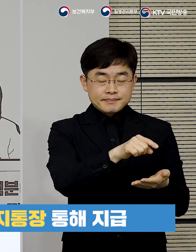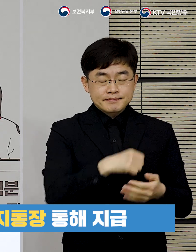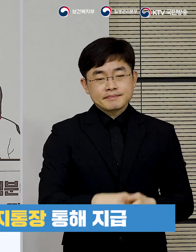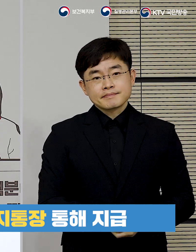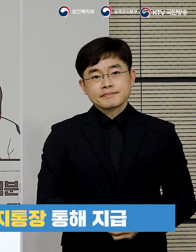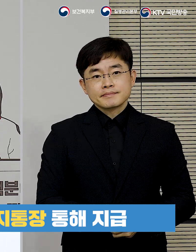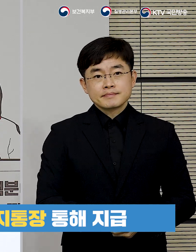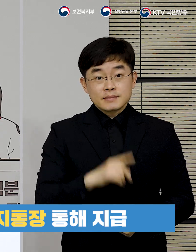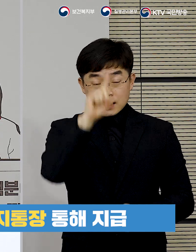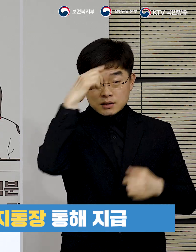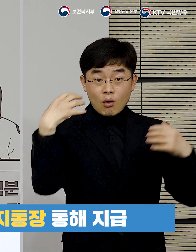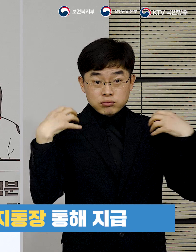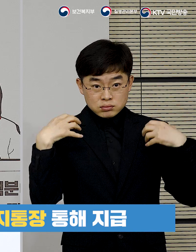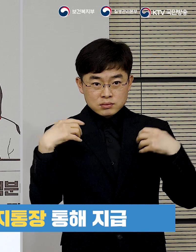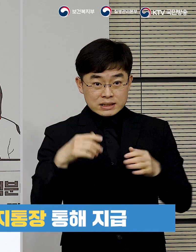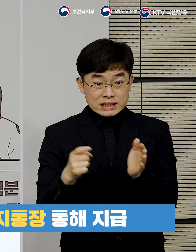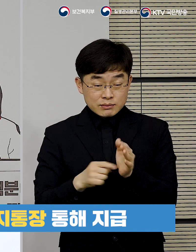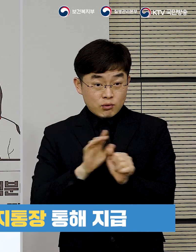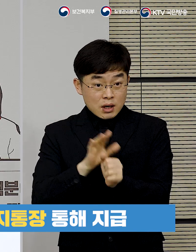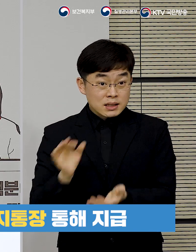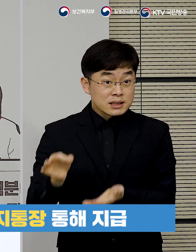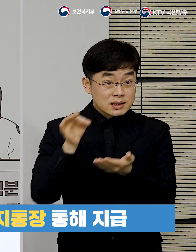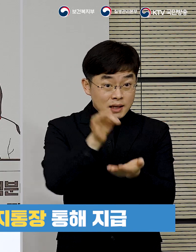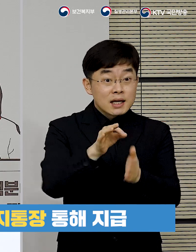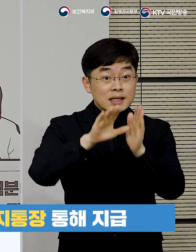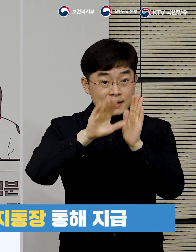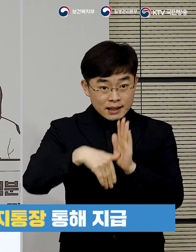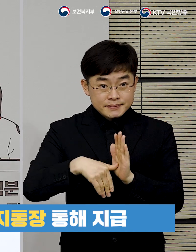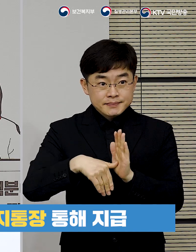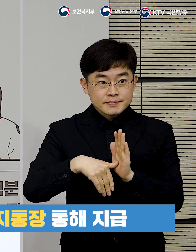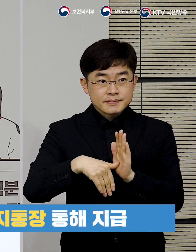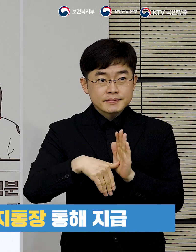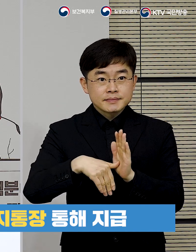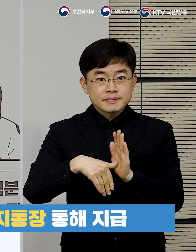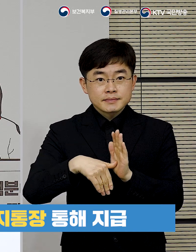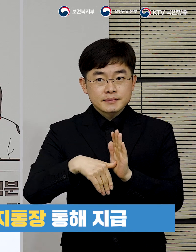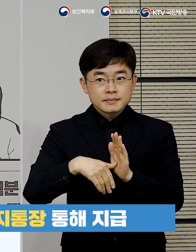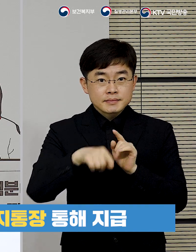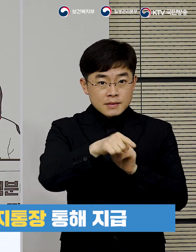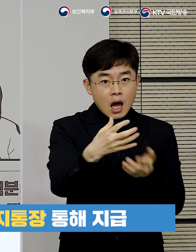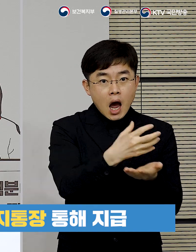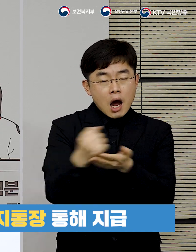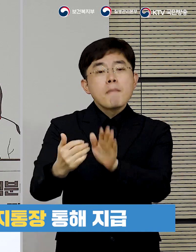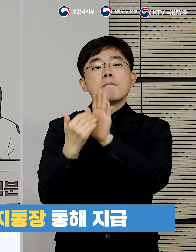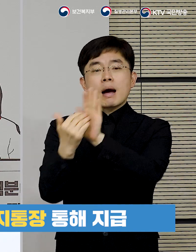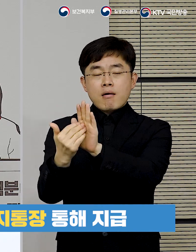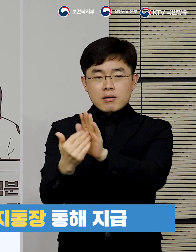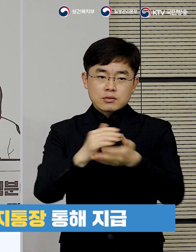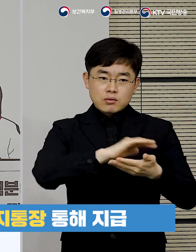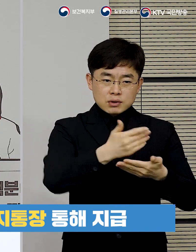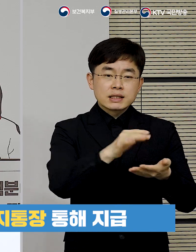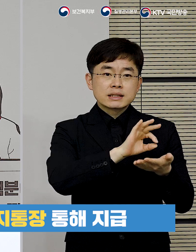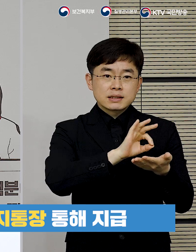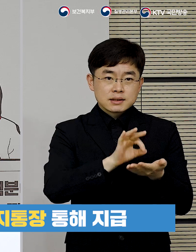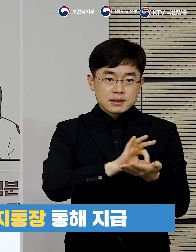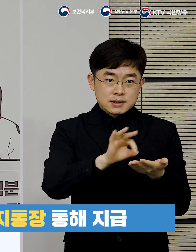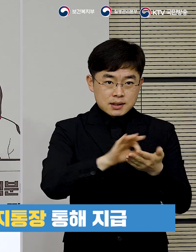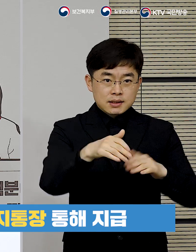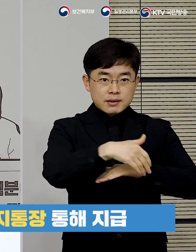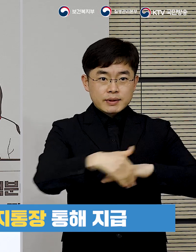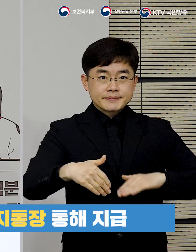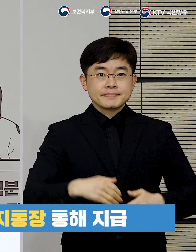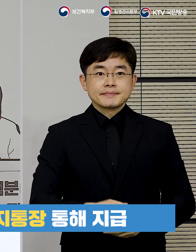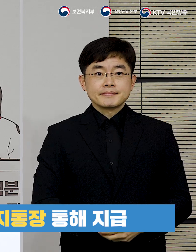따라 정부는 긴급재난지원금을 압류 금지 대상에 포함시켜 압류방지 통장을 통하여